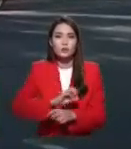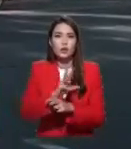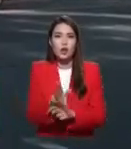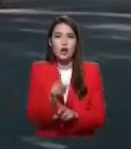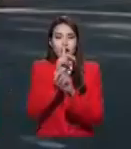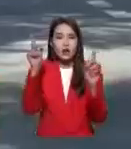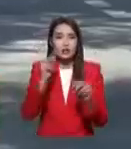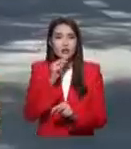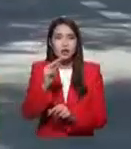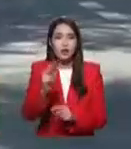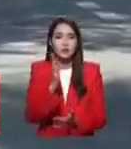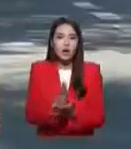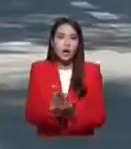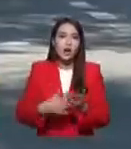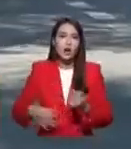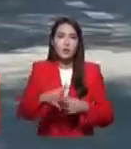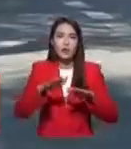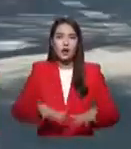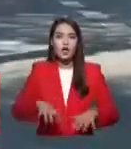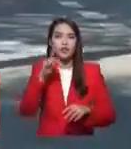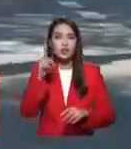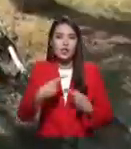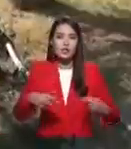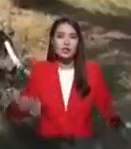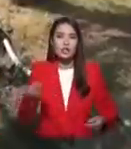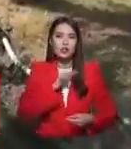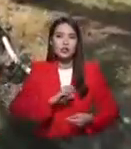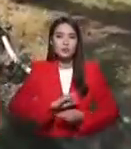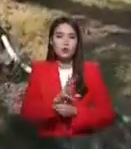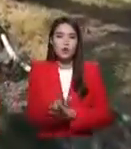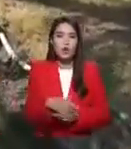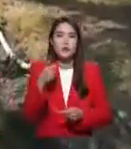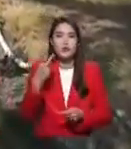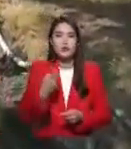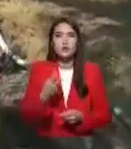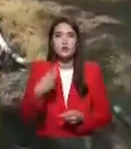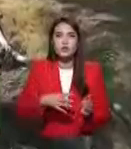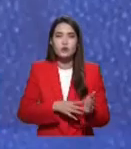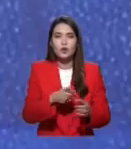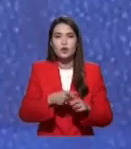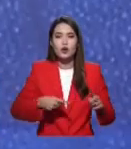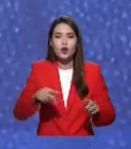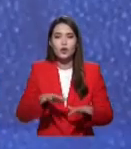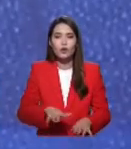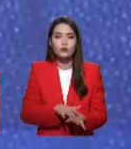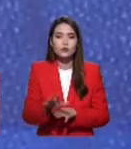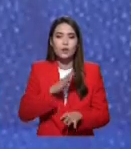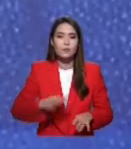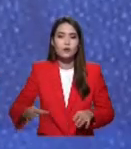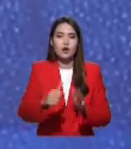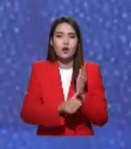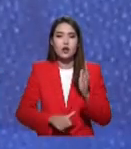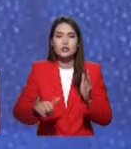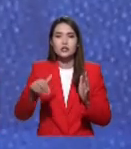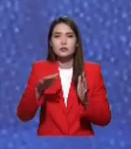айрықша көңіл бөлінген. Аймақ басшысының айтуынша жастарды жұмыспен қамту жоспары биыл 29%-ға артығымен орындалған. Облыста 65-те